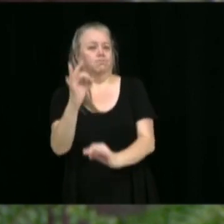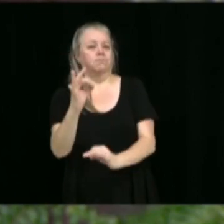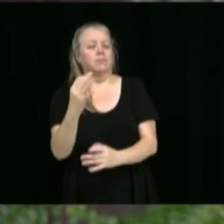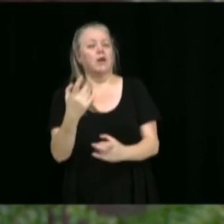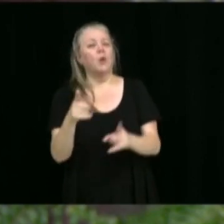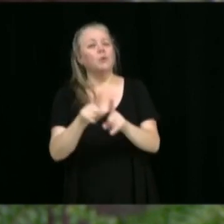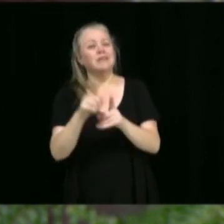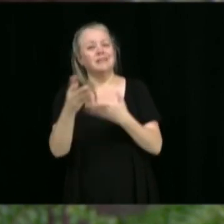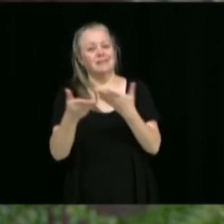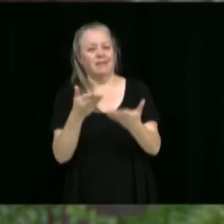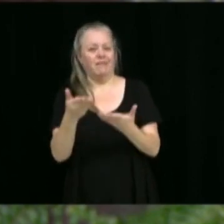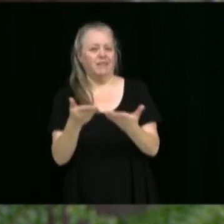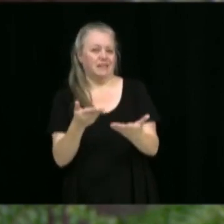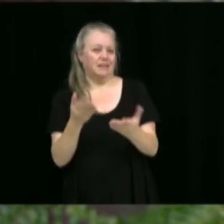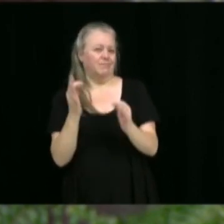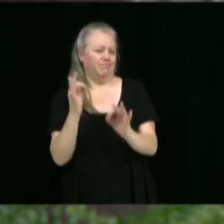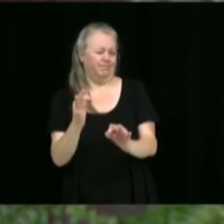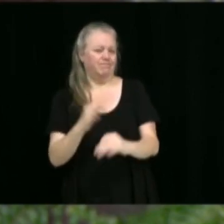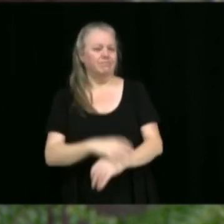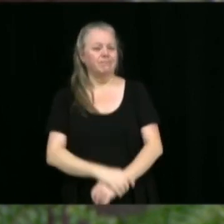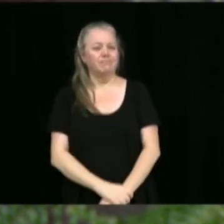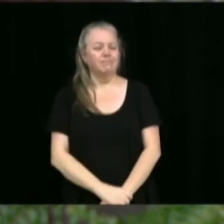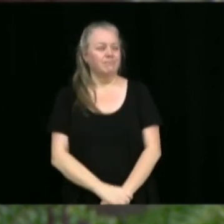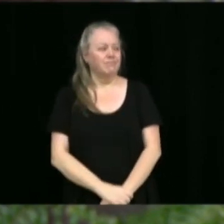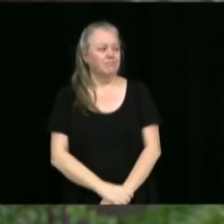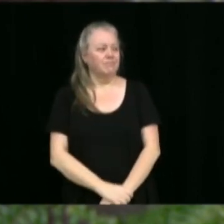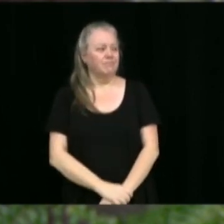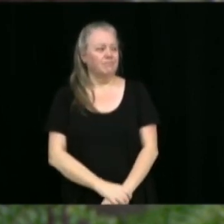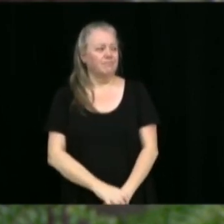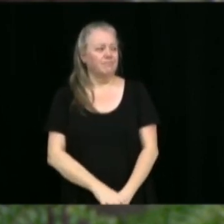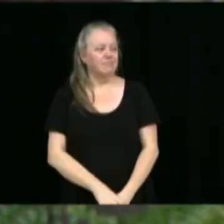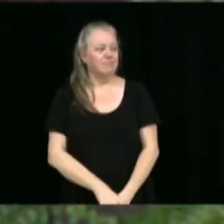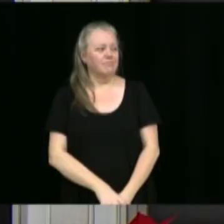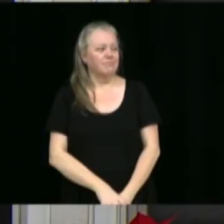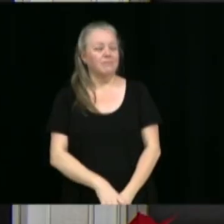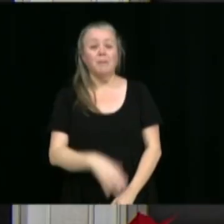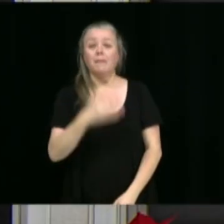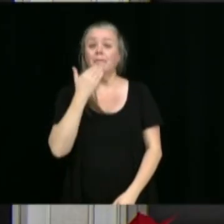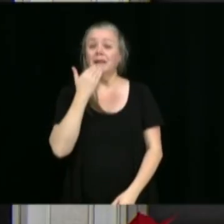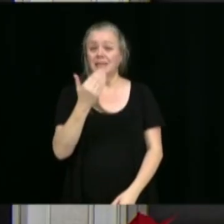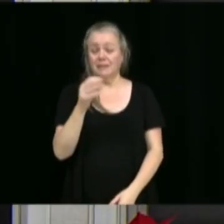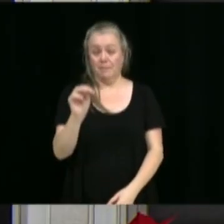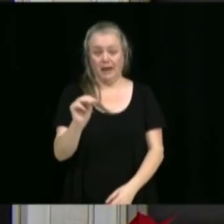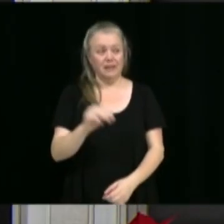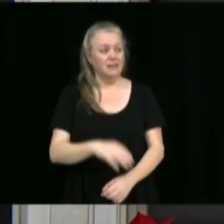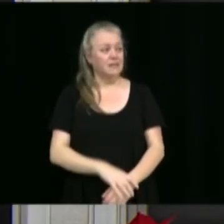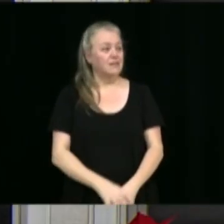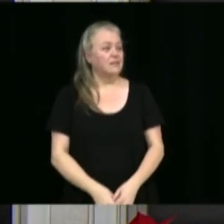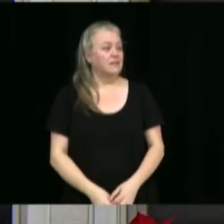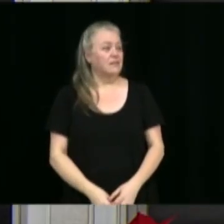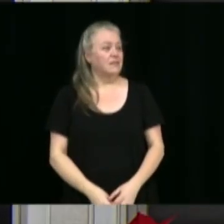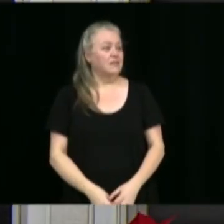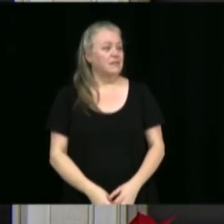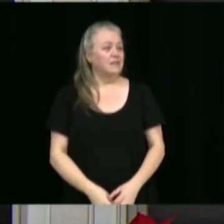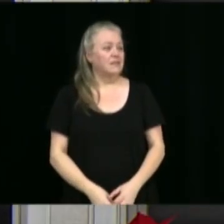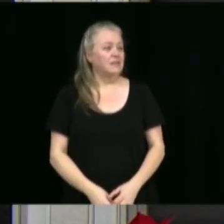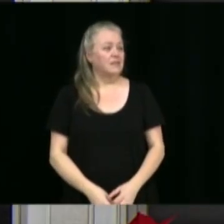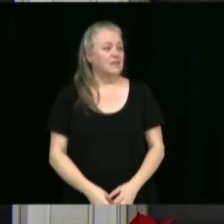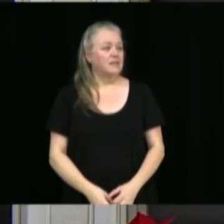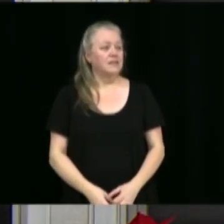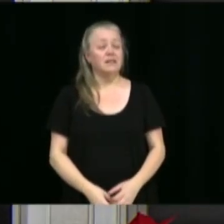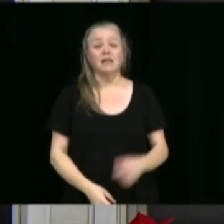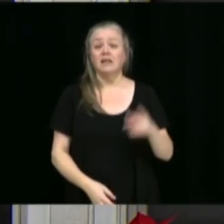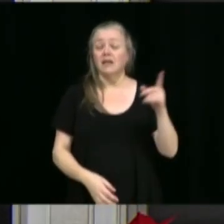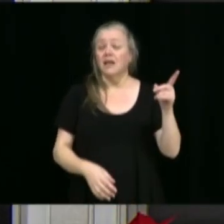nos services aussi connexes. Mm-hmm. Bravo. Merci, Marc. On pourrait peut-être aussi, M. le